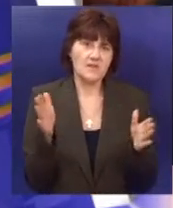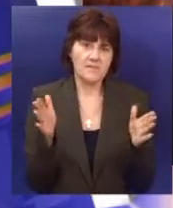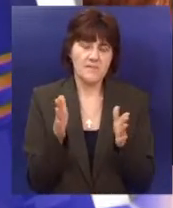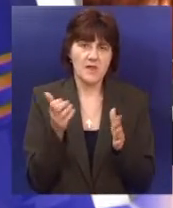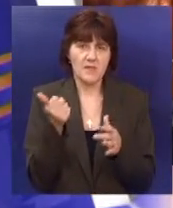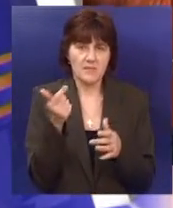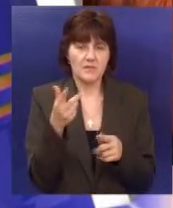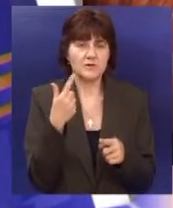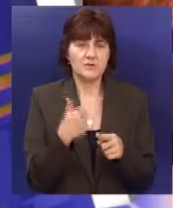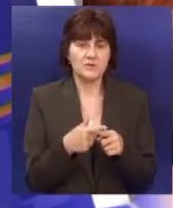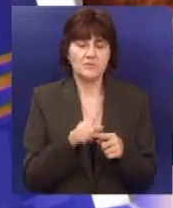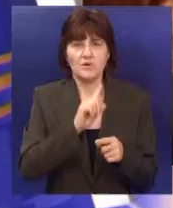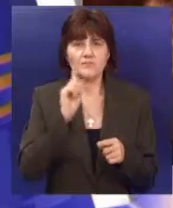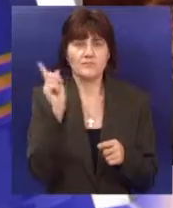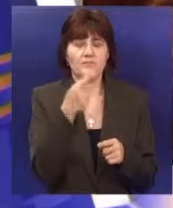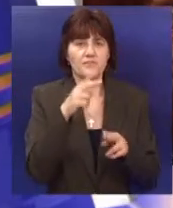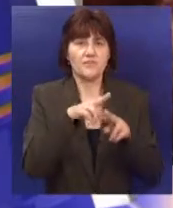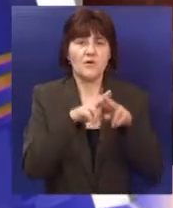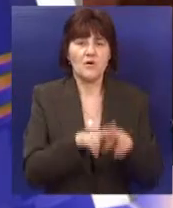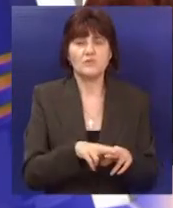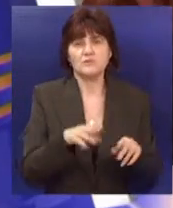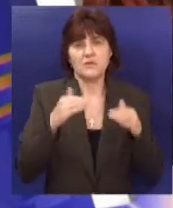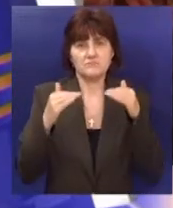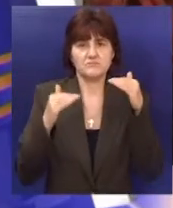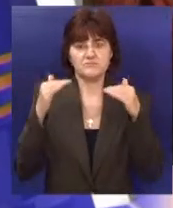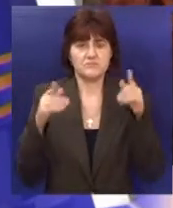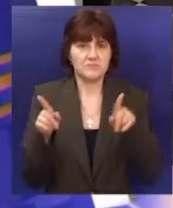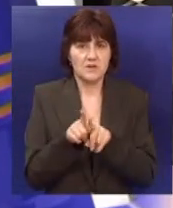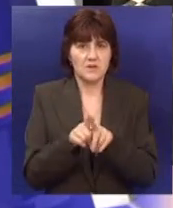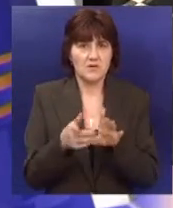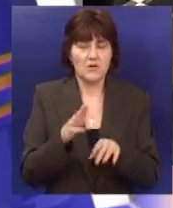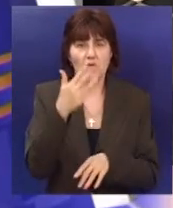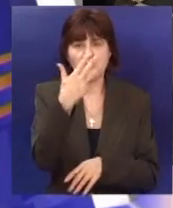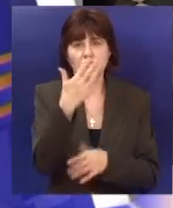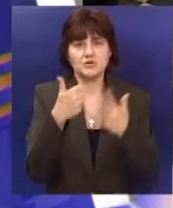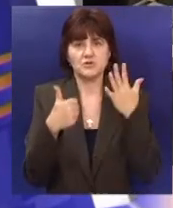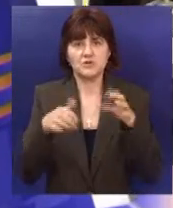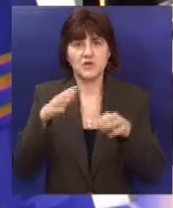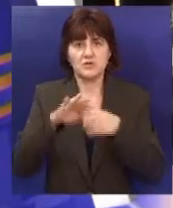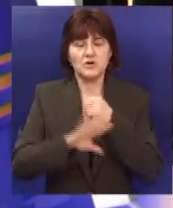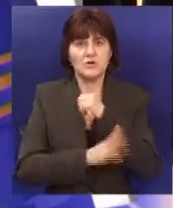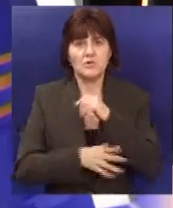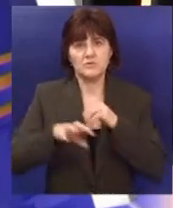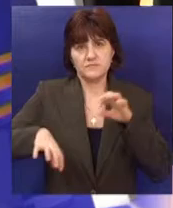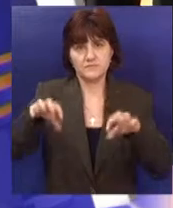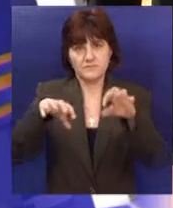manji razred, ali će broj odeljenja u čitavoj školi ostati na istom nivou, odnosno 46